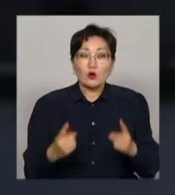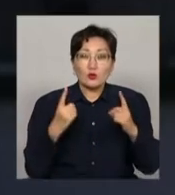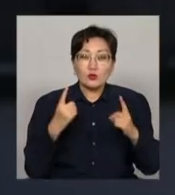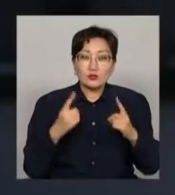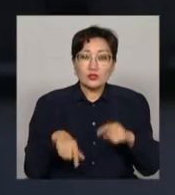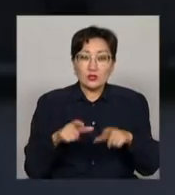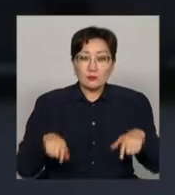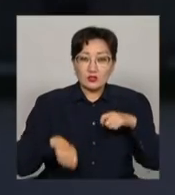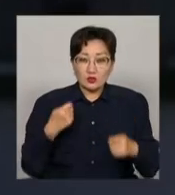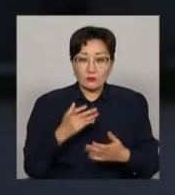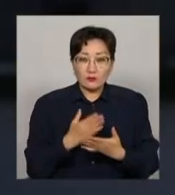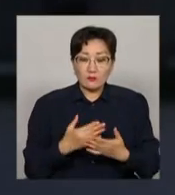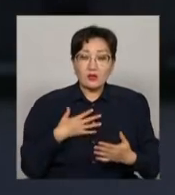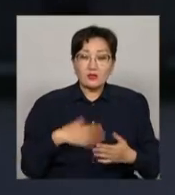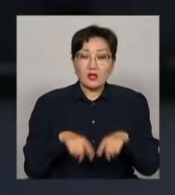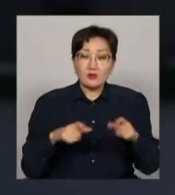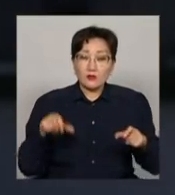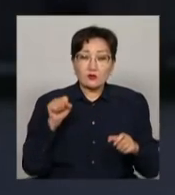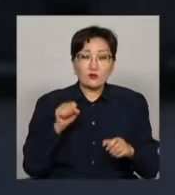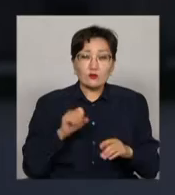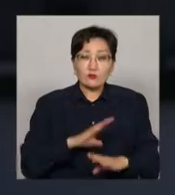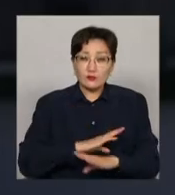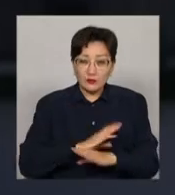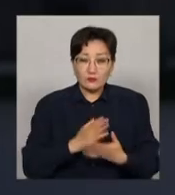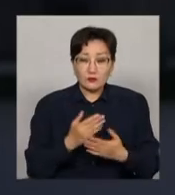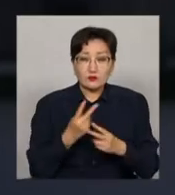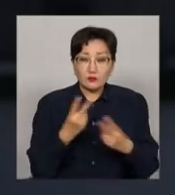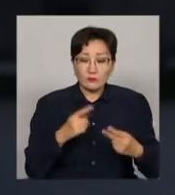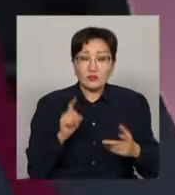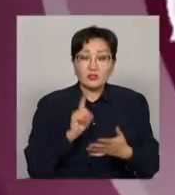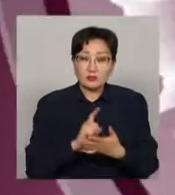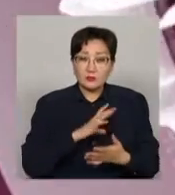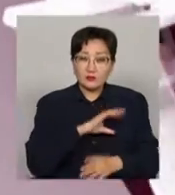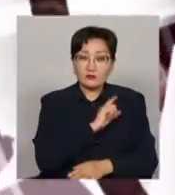ұшырады. Өкінішке қарай біз шығынға ұшырап жатырмыз. Соған қарамастан мықты болуымыз керек.